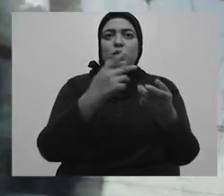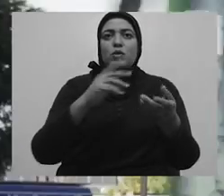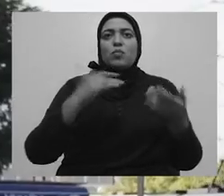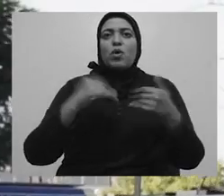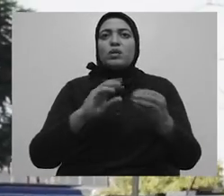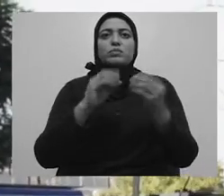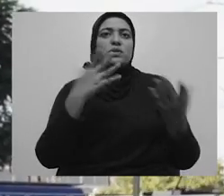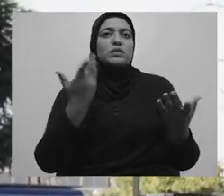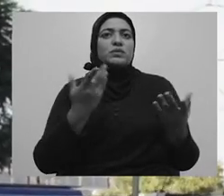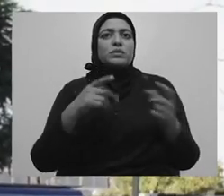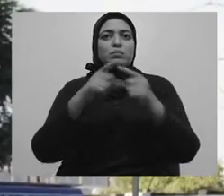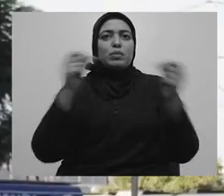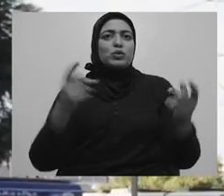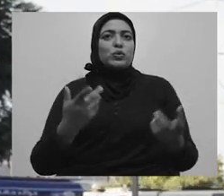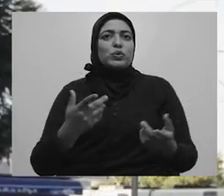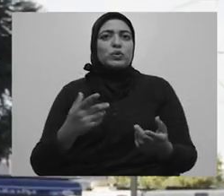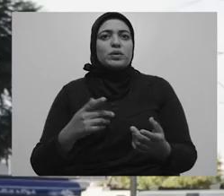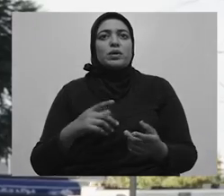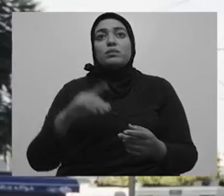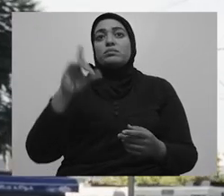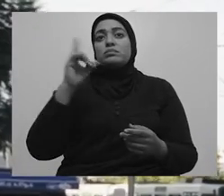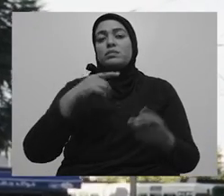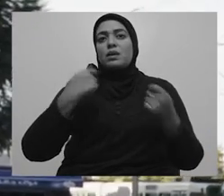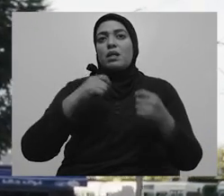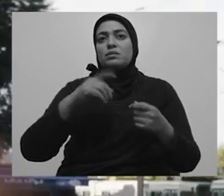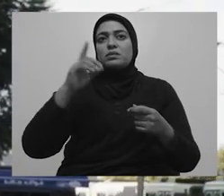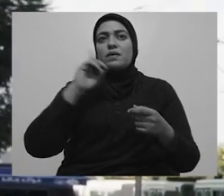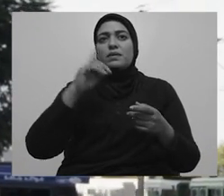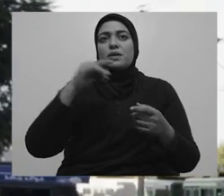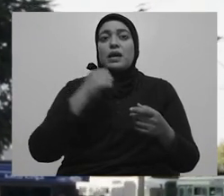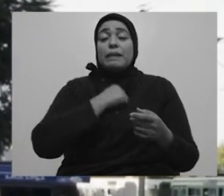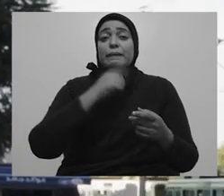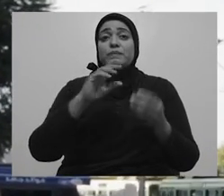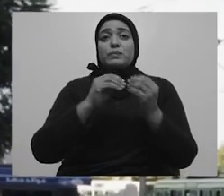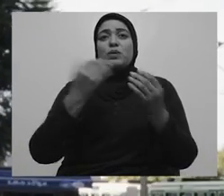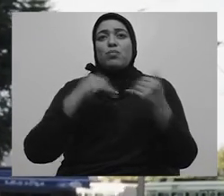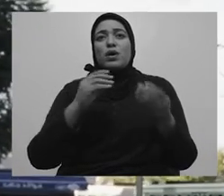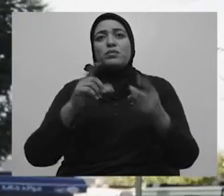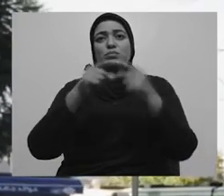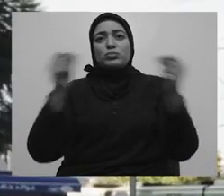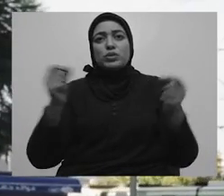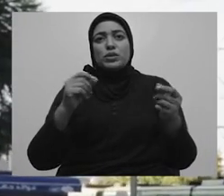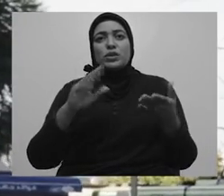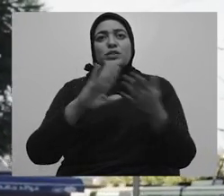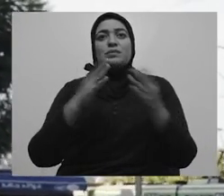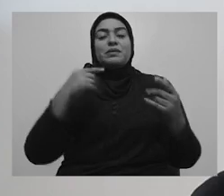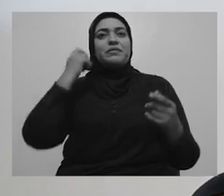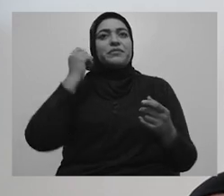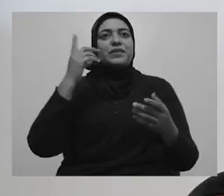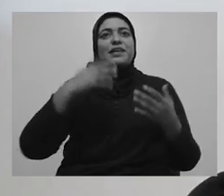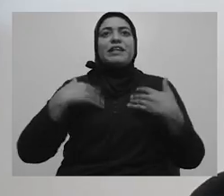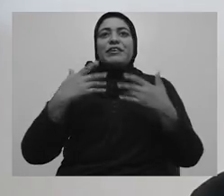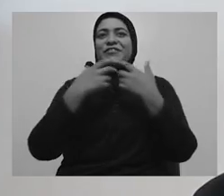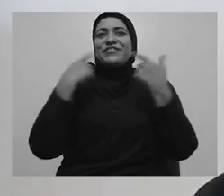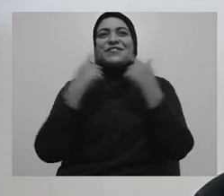نهارت اللي سمعنا انه المنظمه الدوليه للاعاقه عامله ابيل بروجي وعم تمولنا بديز انيشيتيف،